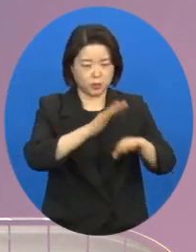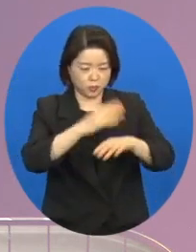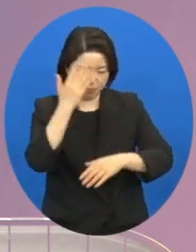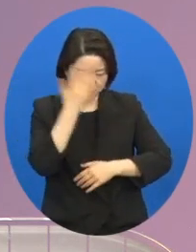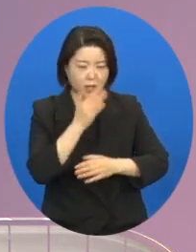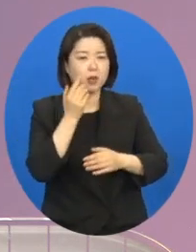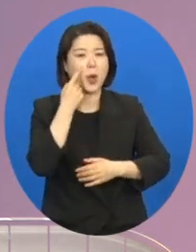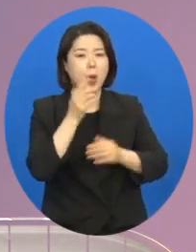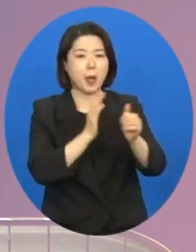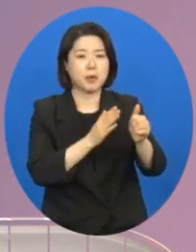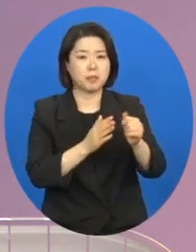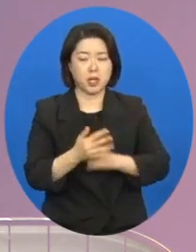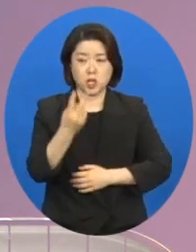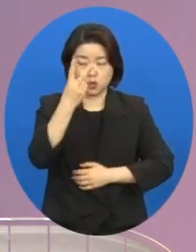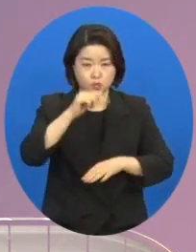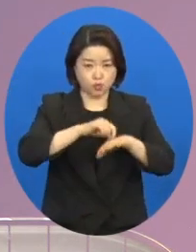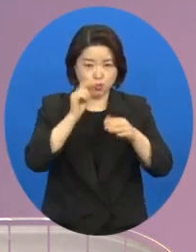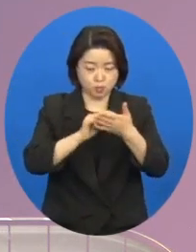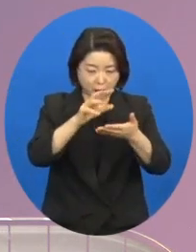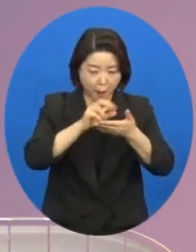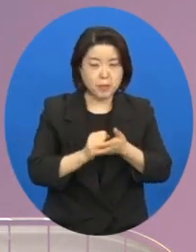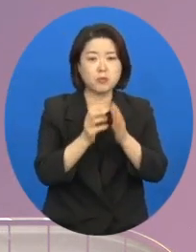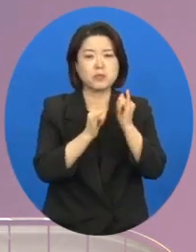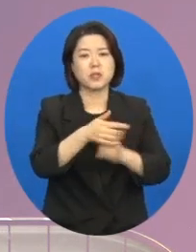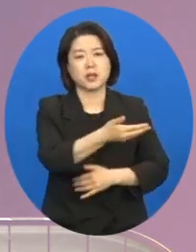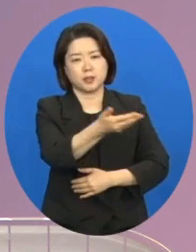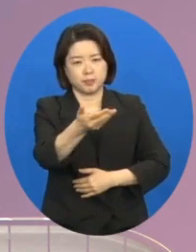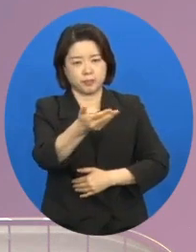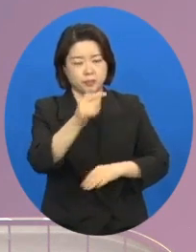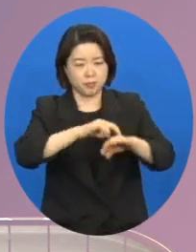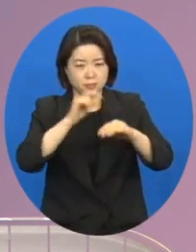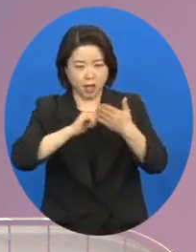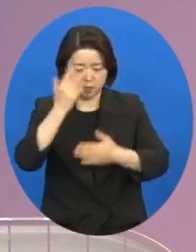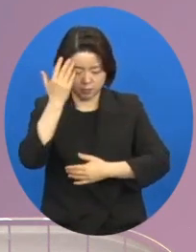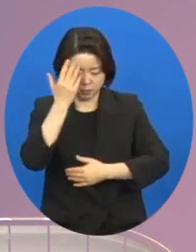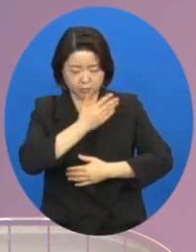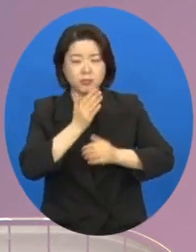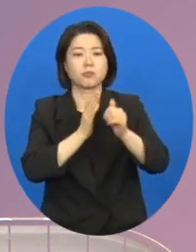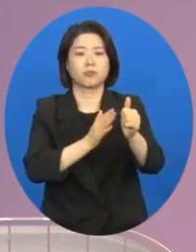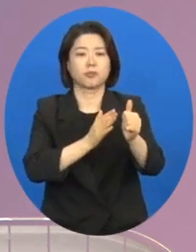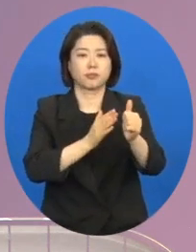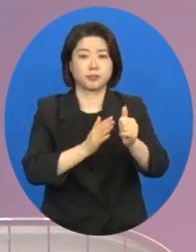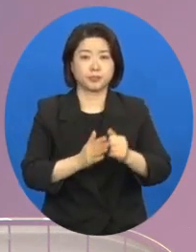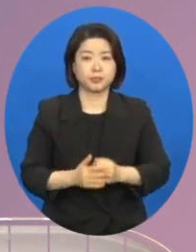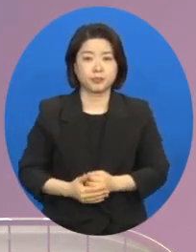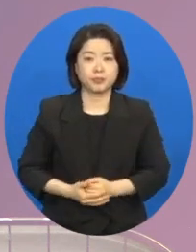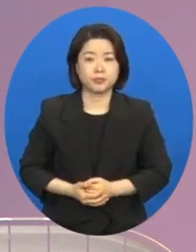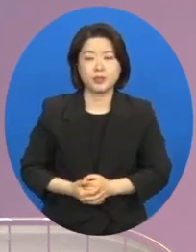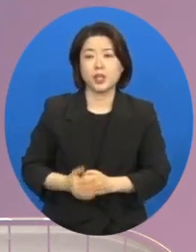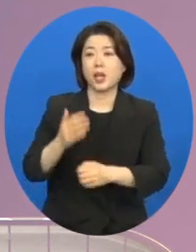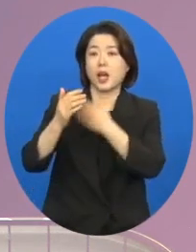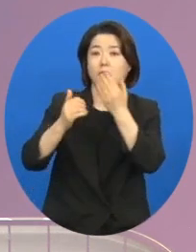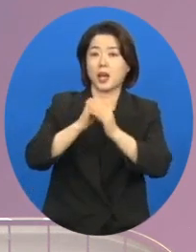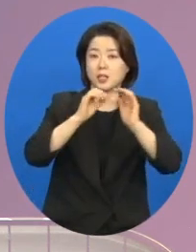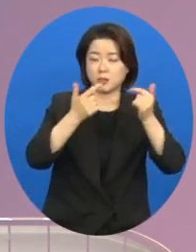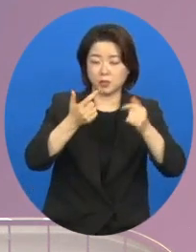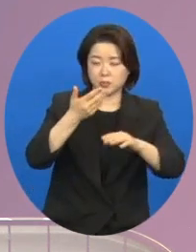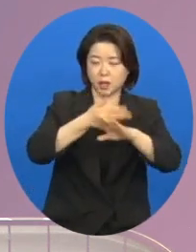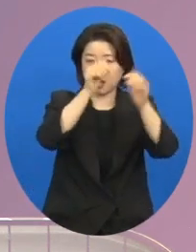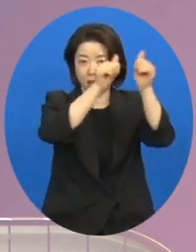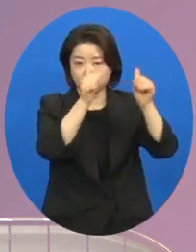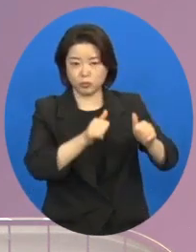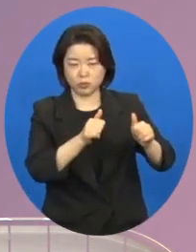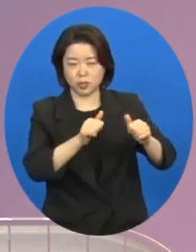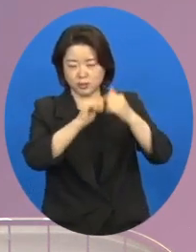하십시오. 두 마음을 품은 사람들이여 마음을 순결하게 하십시오. 하나님이 아닌 다른 우상들을